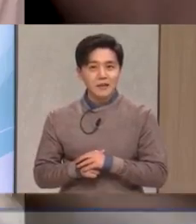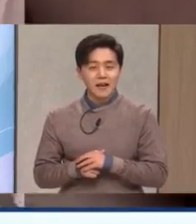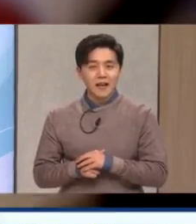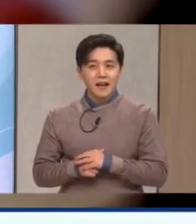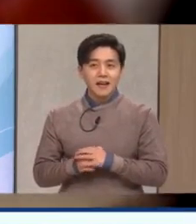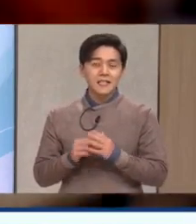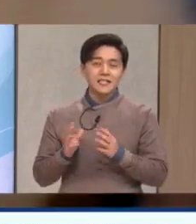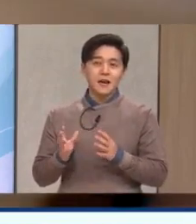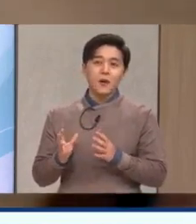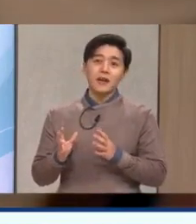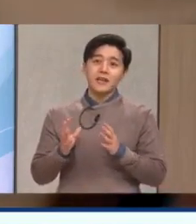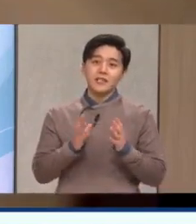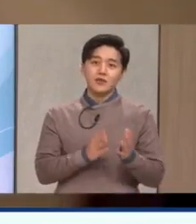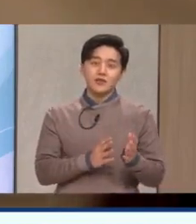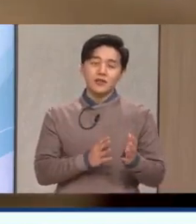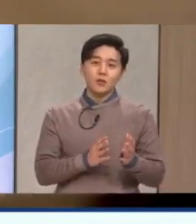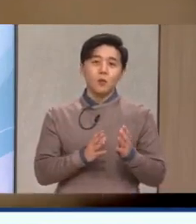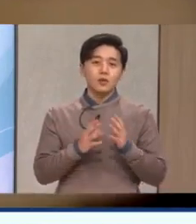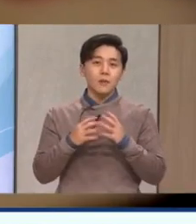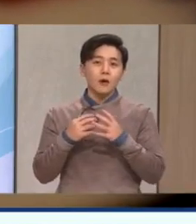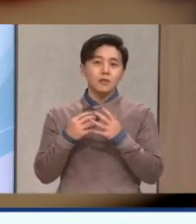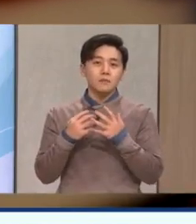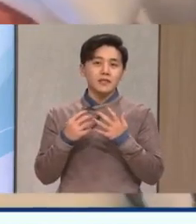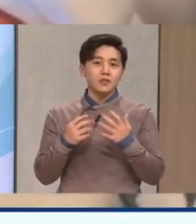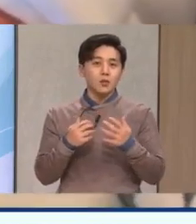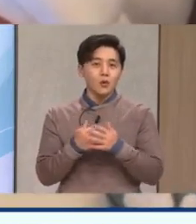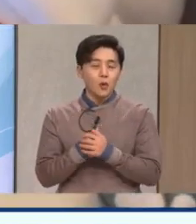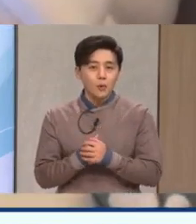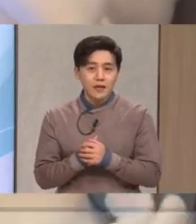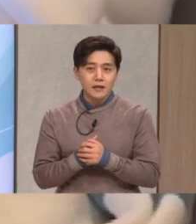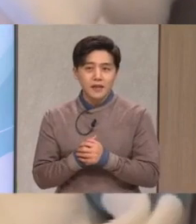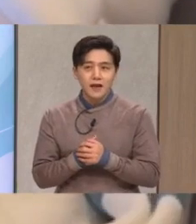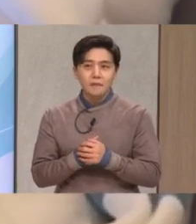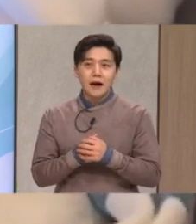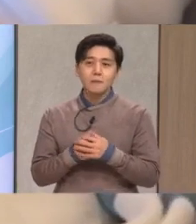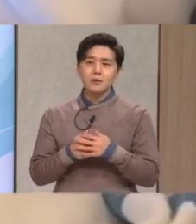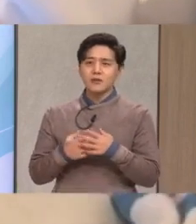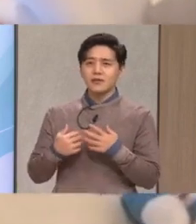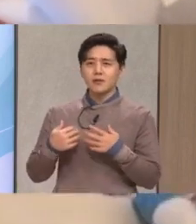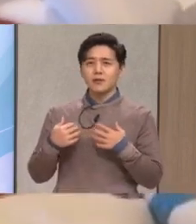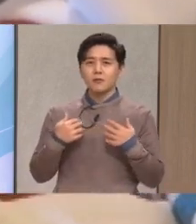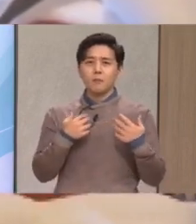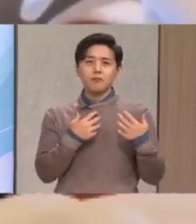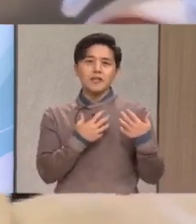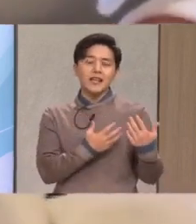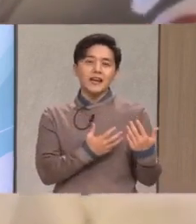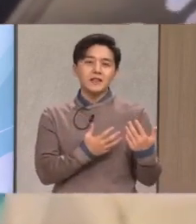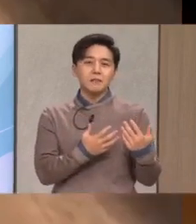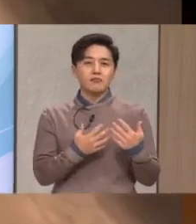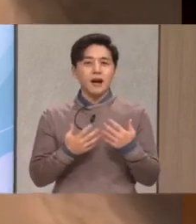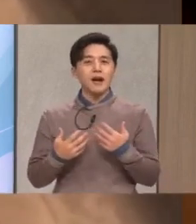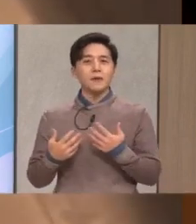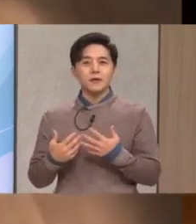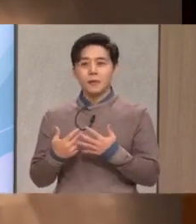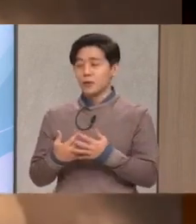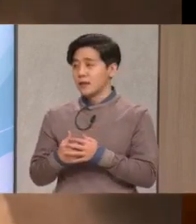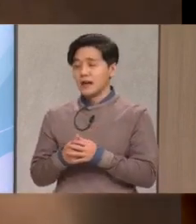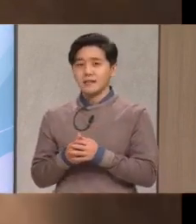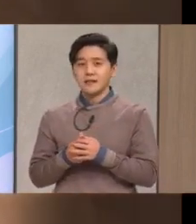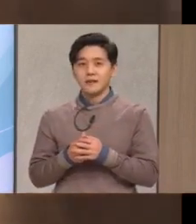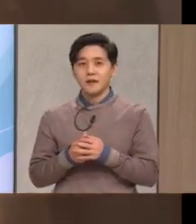하고 있습니다. 아, 실제 고양이의 질투는 독점하고 싶다는 소유욕보다는 마음껏 응석을 못 부린다라는 이